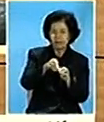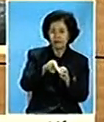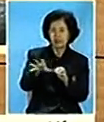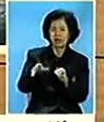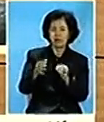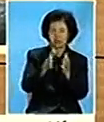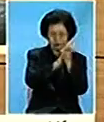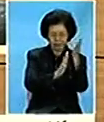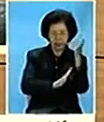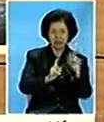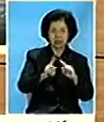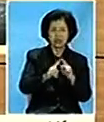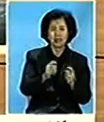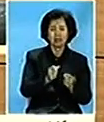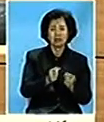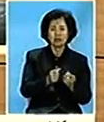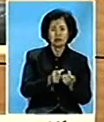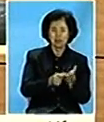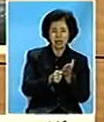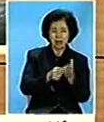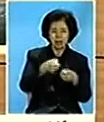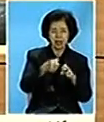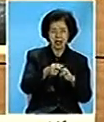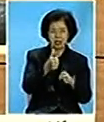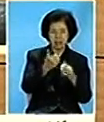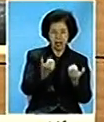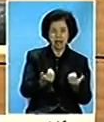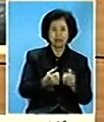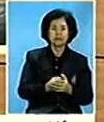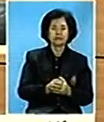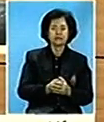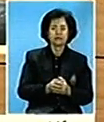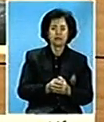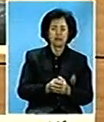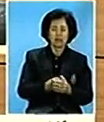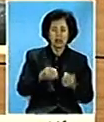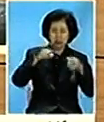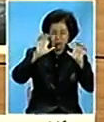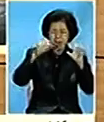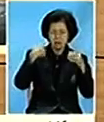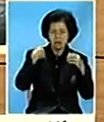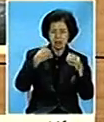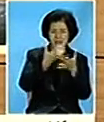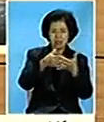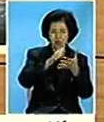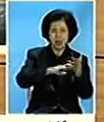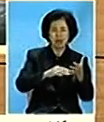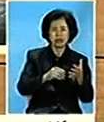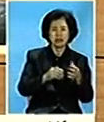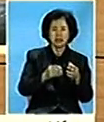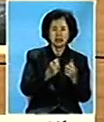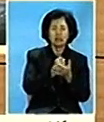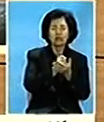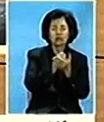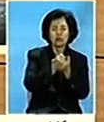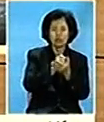เขาสามารถจะแก้ปัญหานี้ได้รัฐบาลน่าจะมีนโยบายมีวิธีทางที่ดีกว่านั้นครับดีกว่าชมรมพ่อค้าหรือชมรมชาว